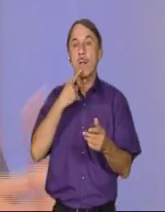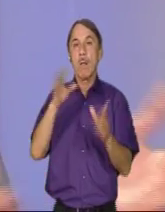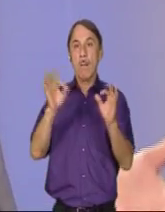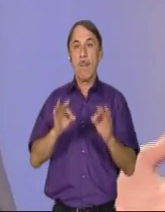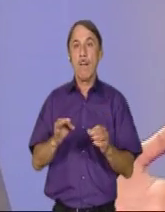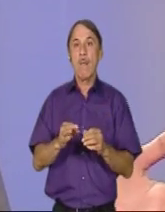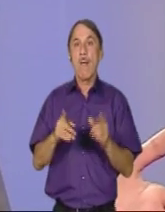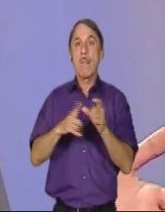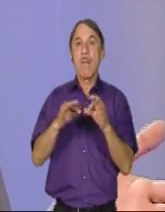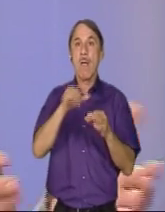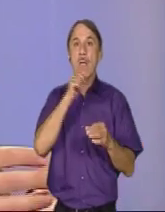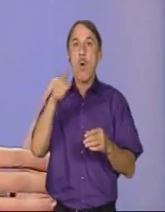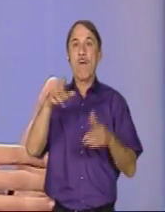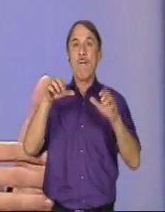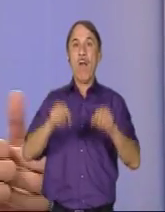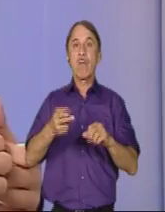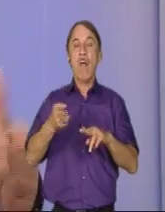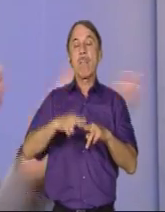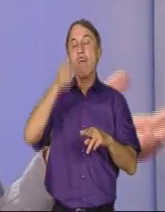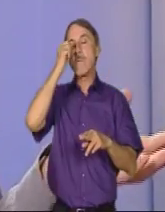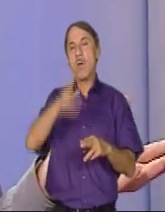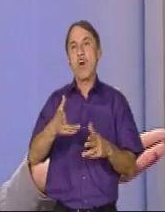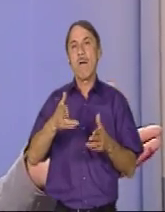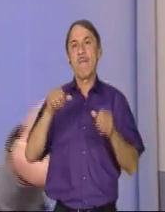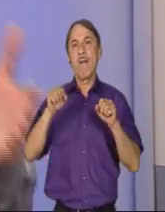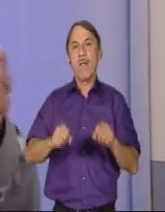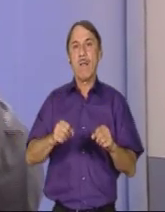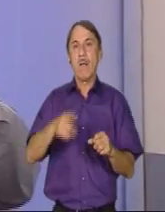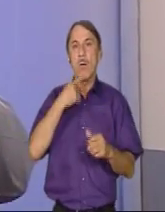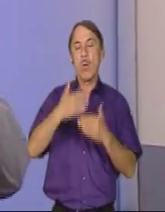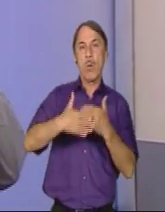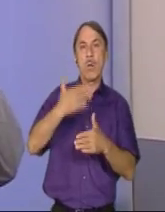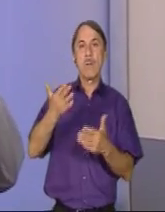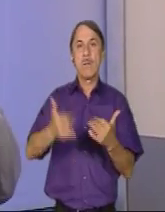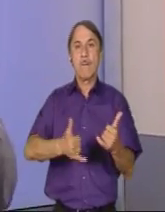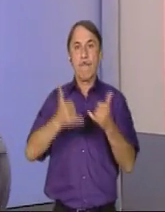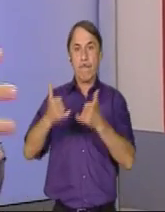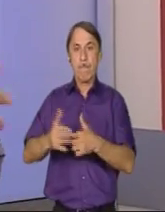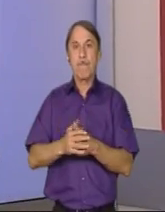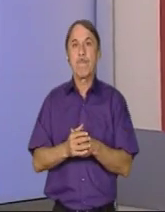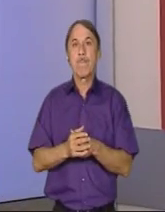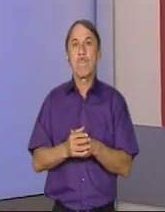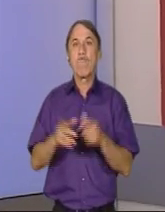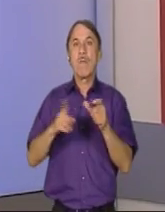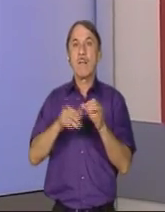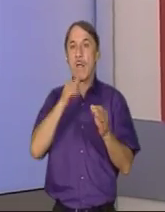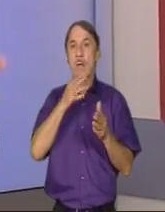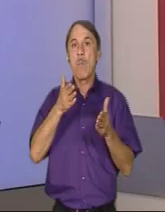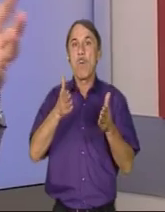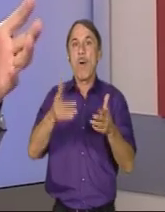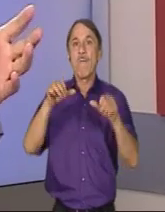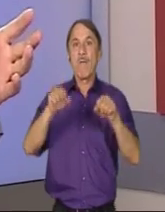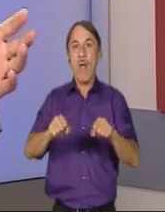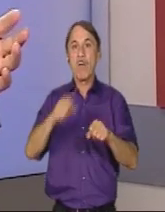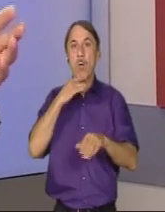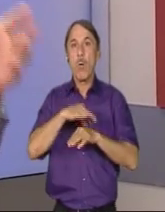meni, najgora turbulencija, da je ova vlada najgora elementarna nepogoda, gora od bilo kog grada, poplave ili zemljotresa, da je